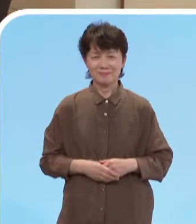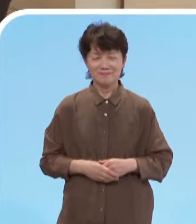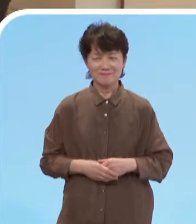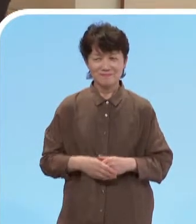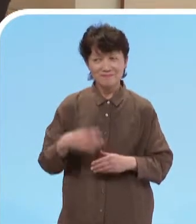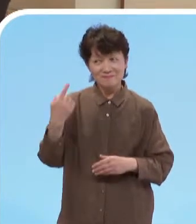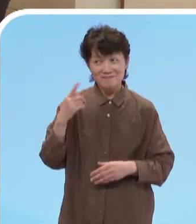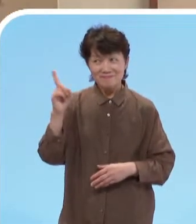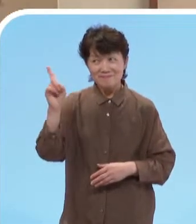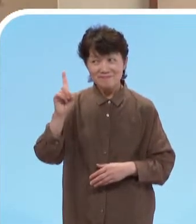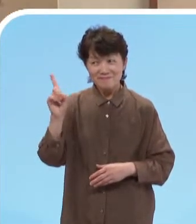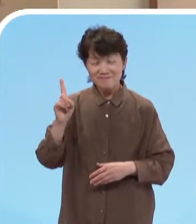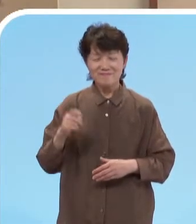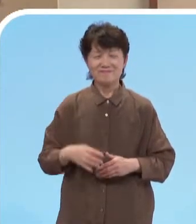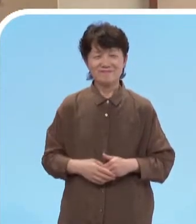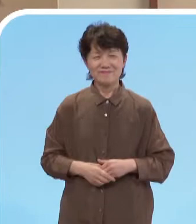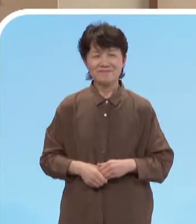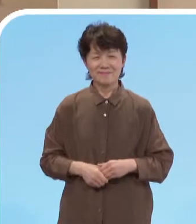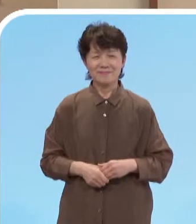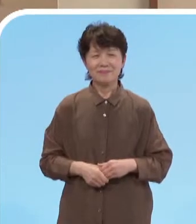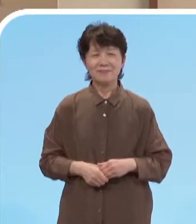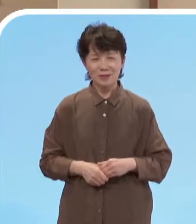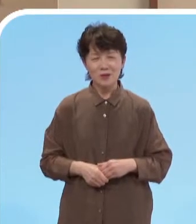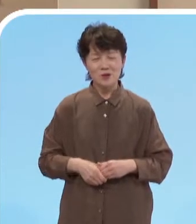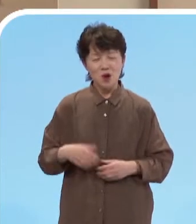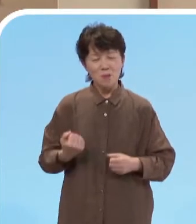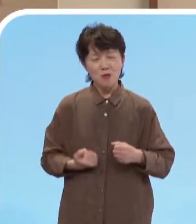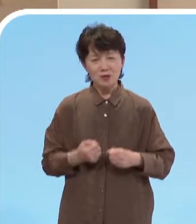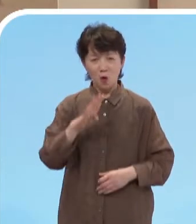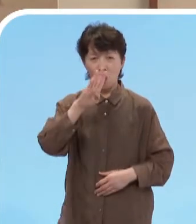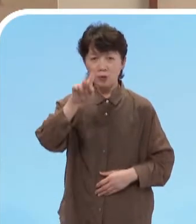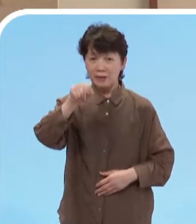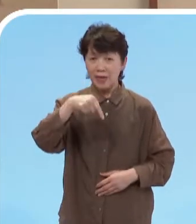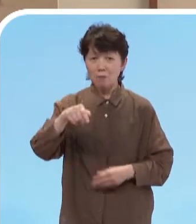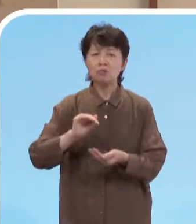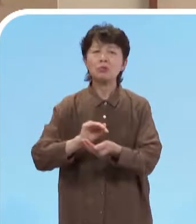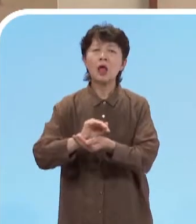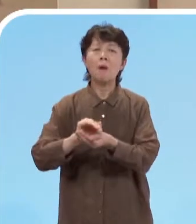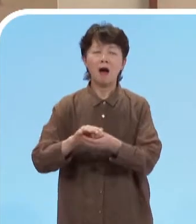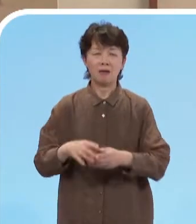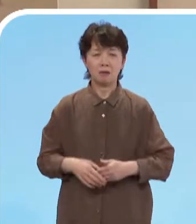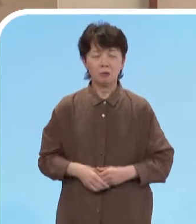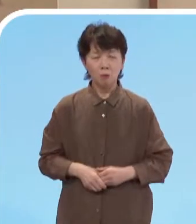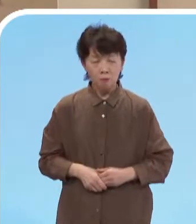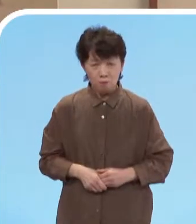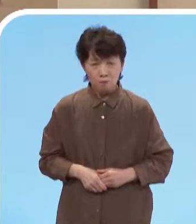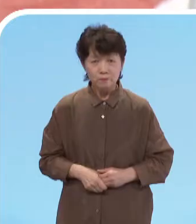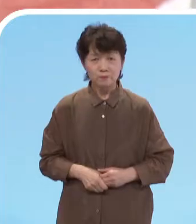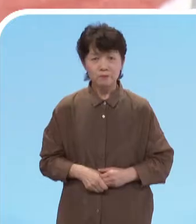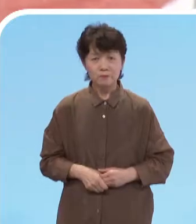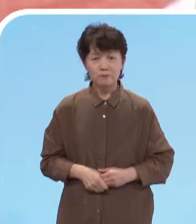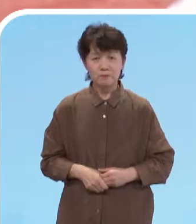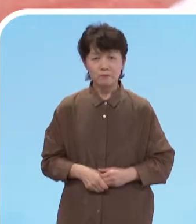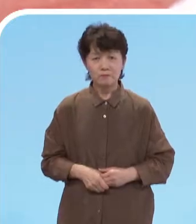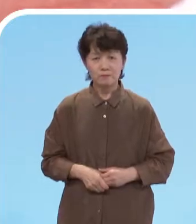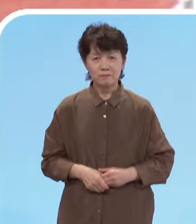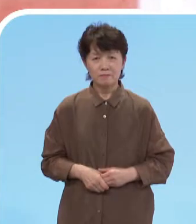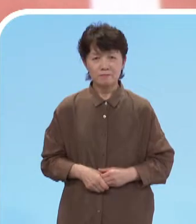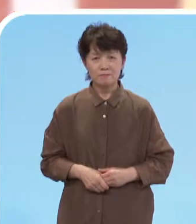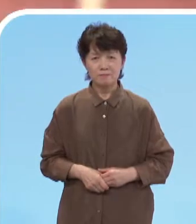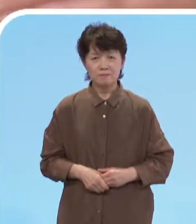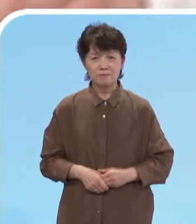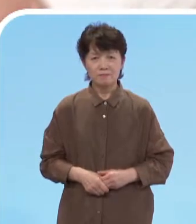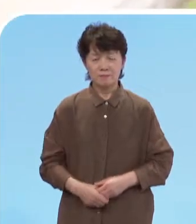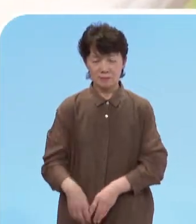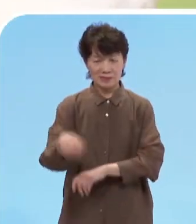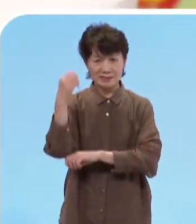さあ、まずは何を教えていただけるんでしょうか？ 面白けん玉を作りたいと思います。 面白けん玉ですか？ はい。 どんな